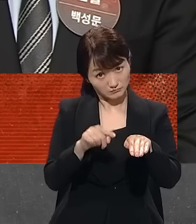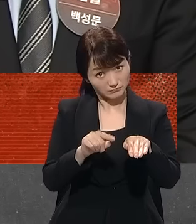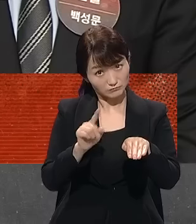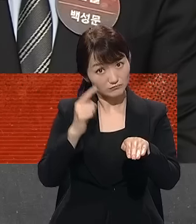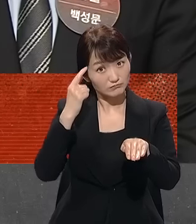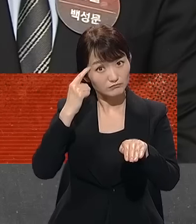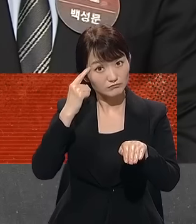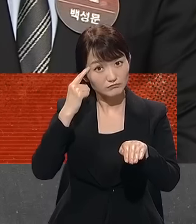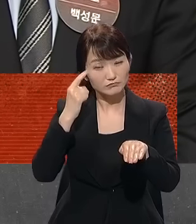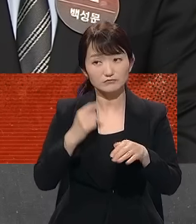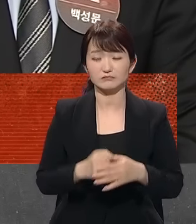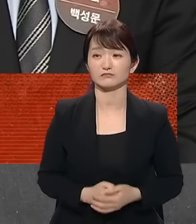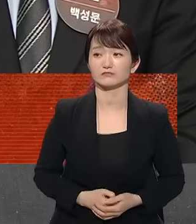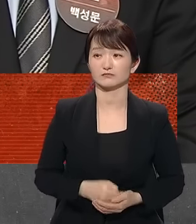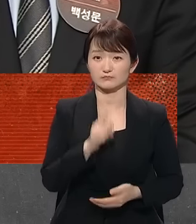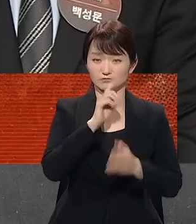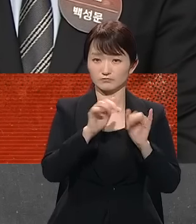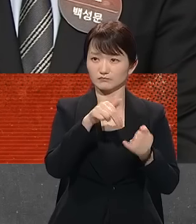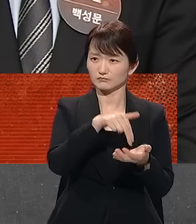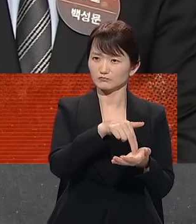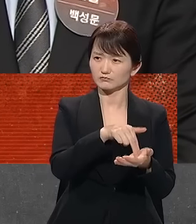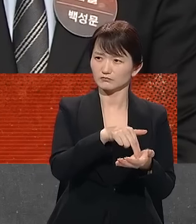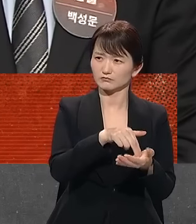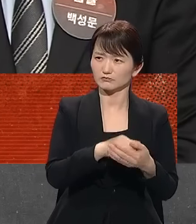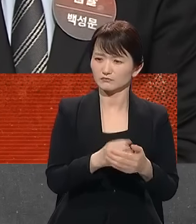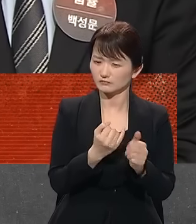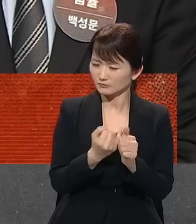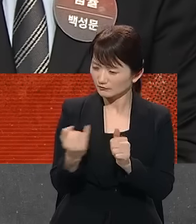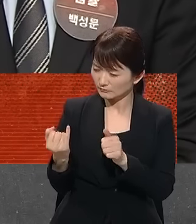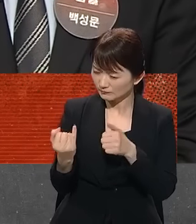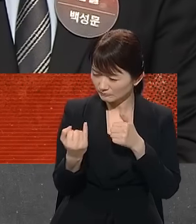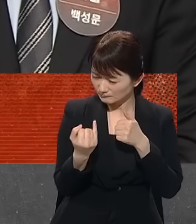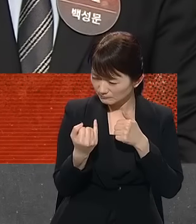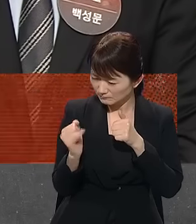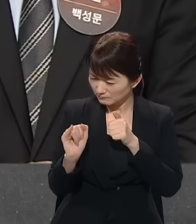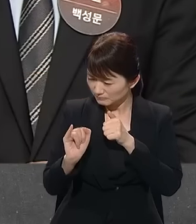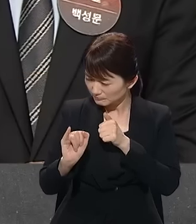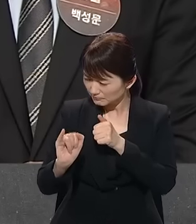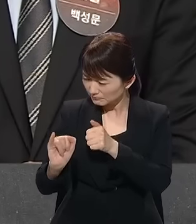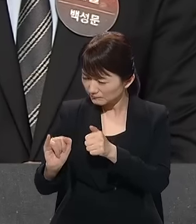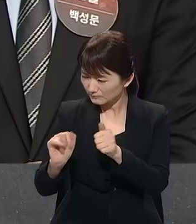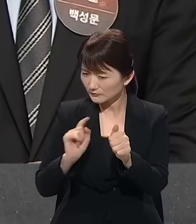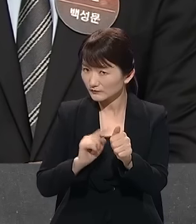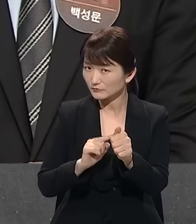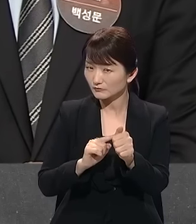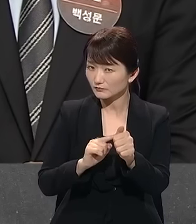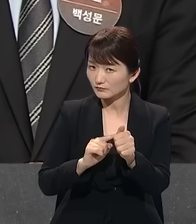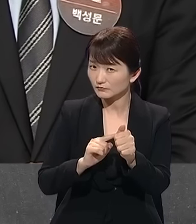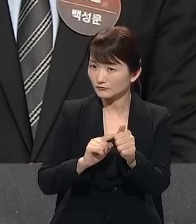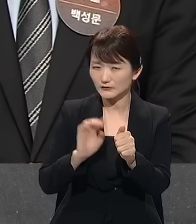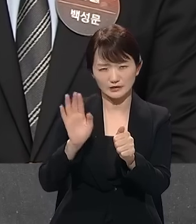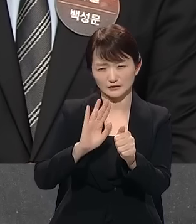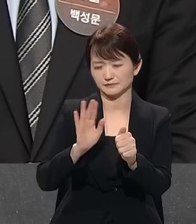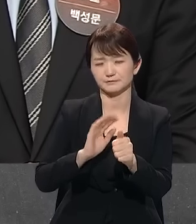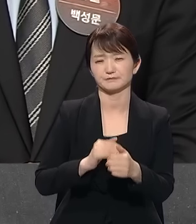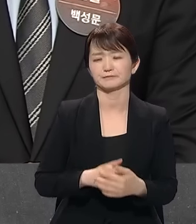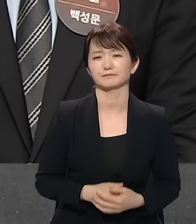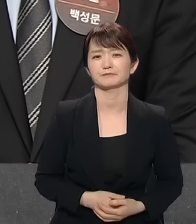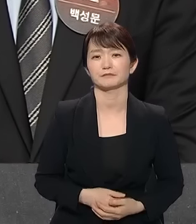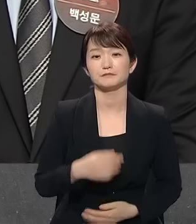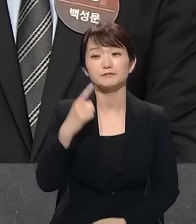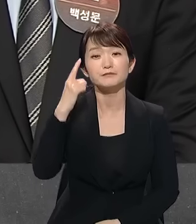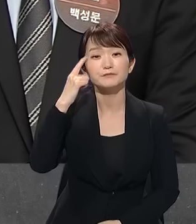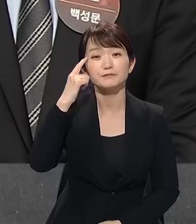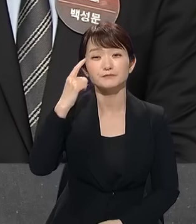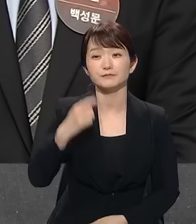생각이 드실까요? 아마 제보자 입장에서 혹시 이거 아내를 스토킹하는 남성이 아닐까? 이런 걱정을 할 수 있을 텐데 다행히 아닙니다.